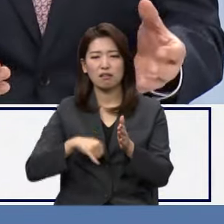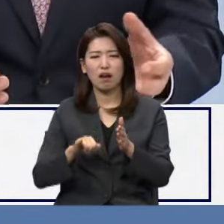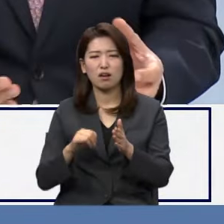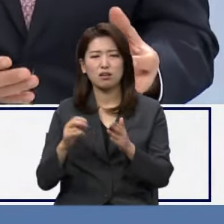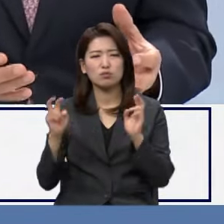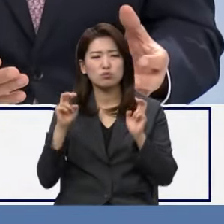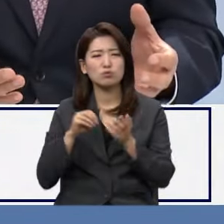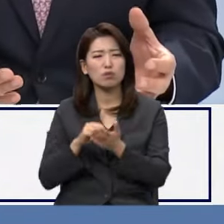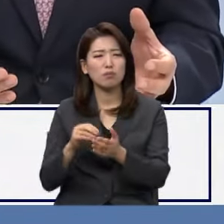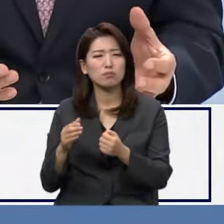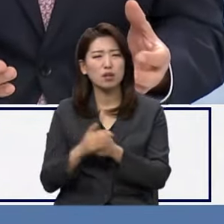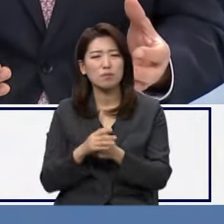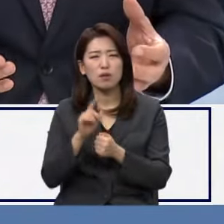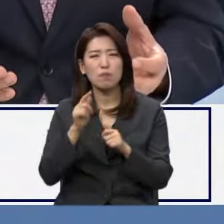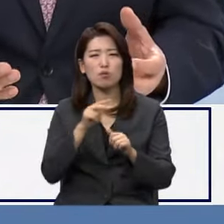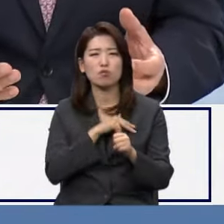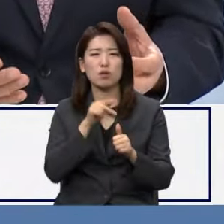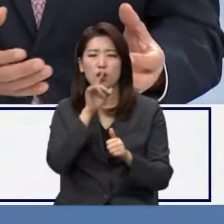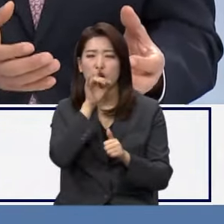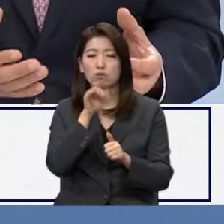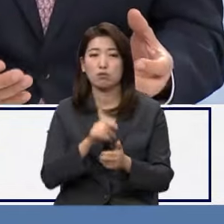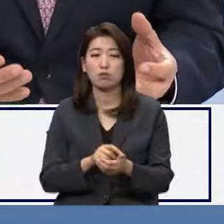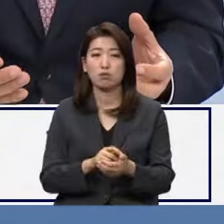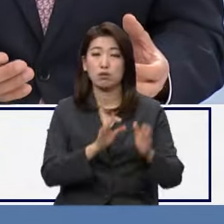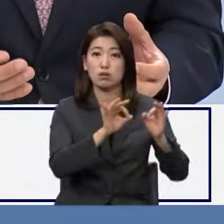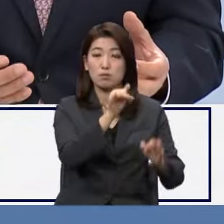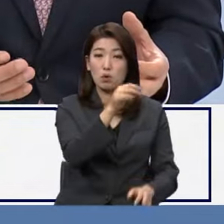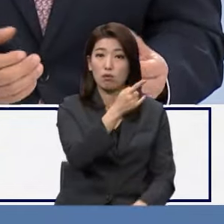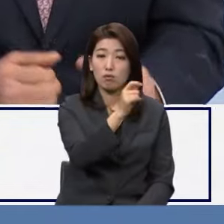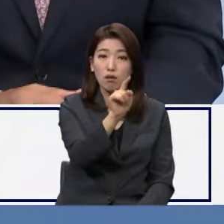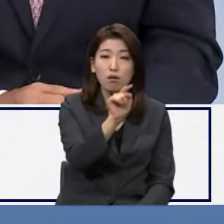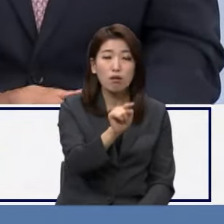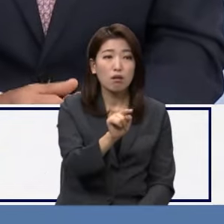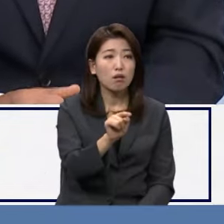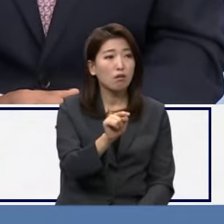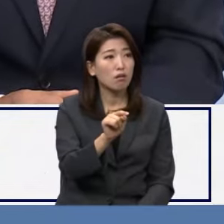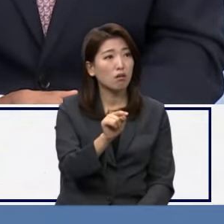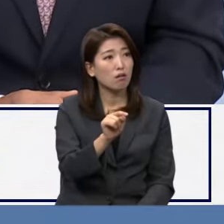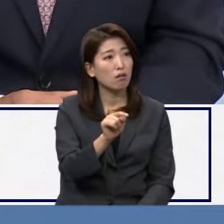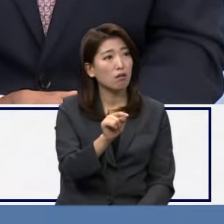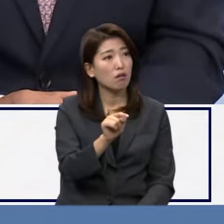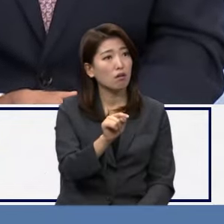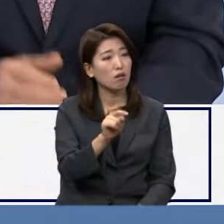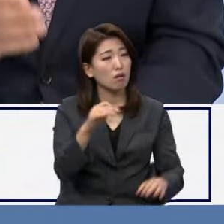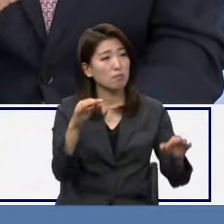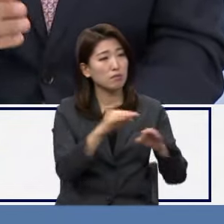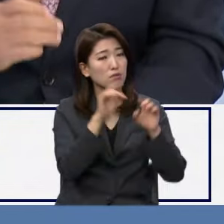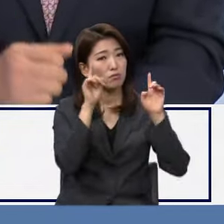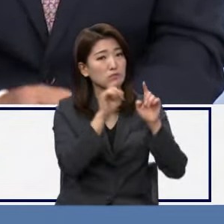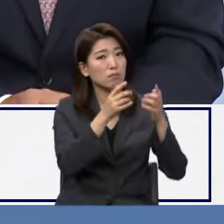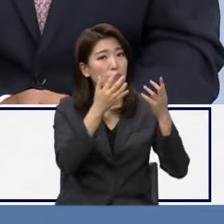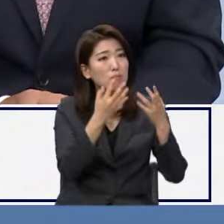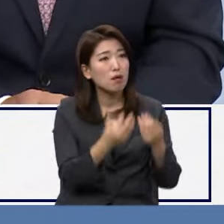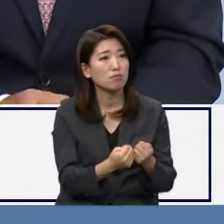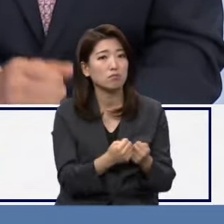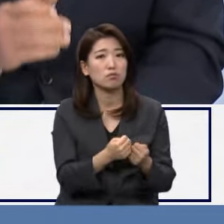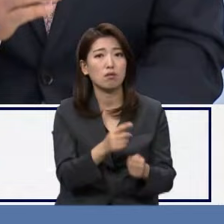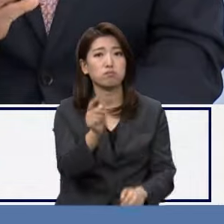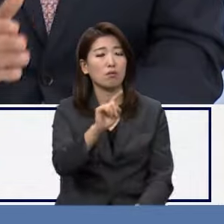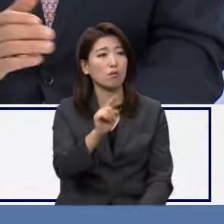이분은 어떻게 이렇게 누가 이렇게 미뤄져서 이렇게 단수 공천이 했지 저는 제일 궁금했어요 근데 한동은